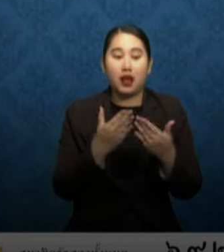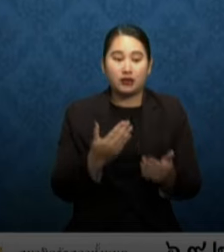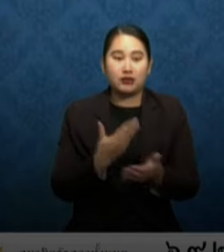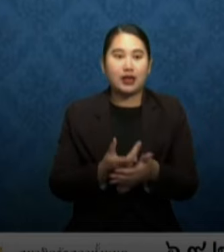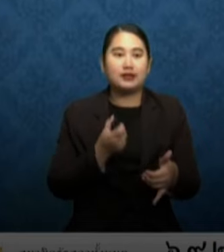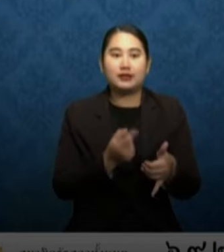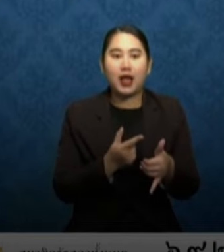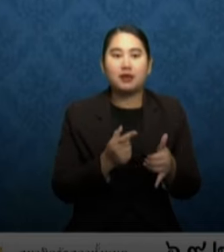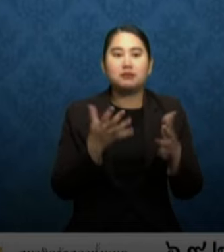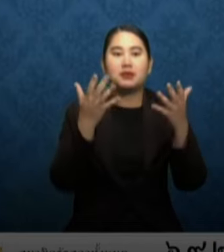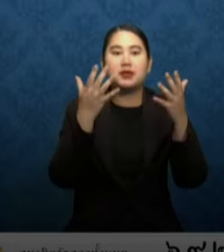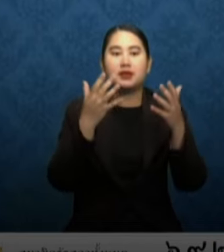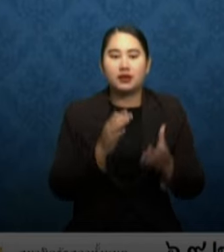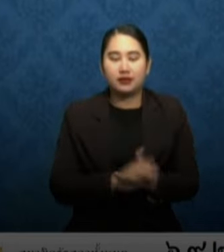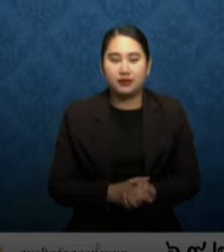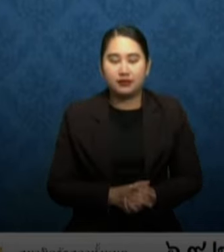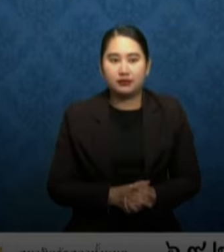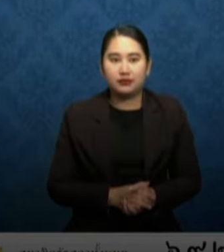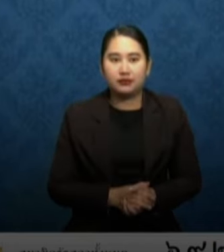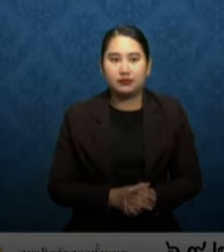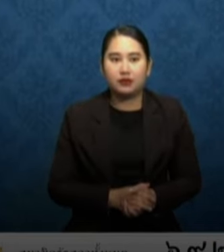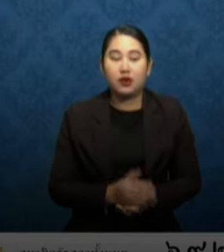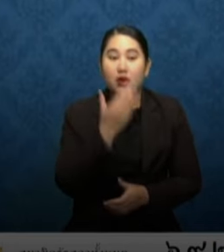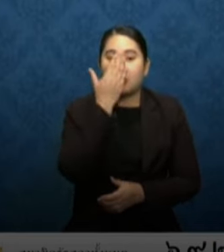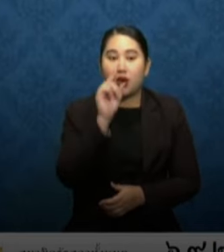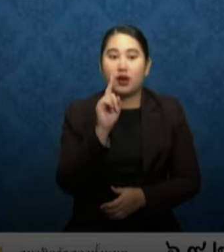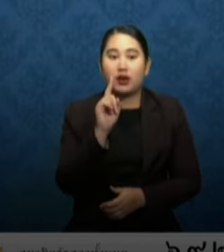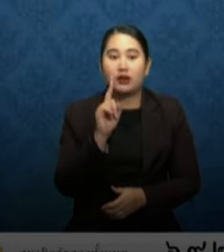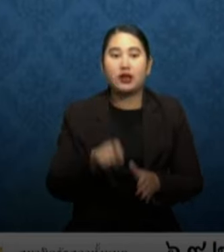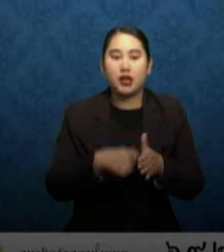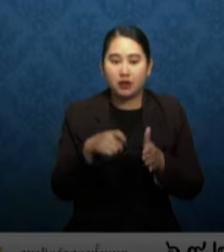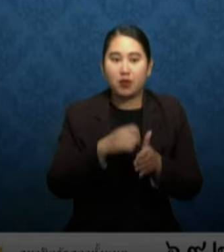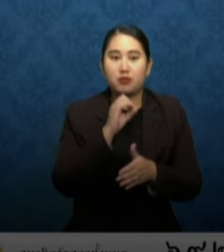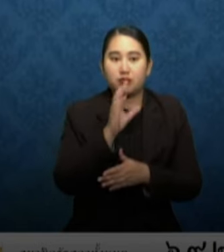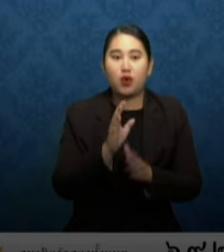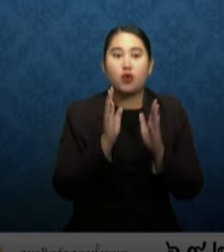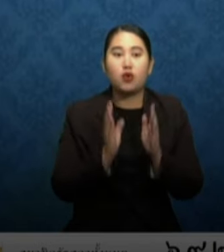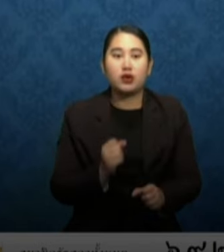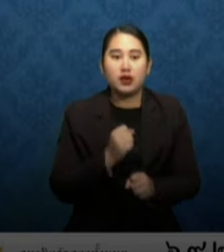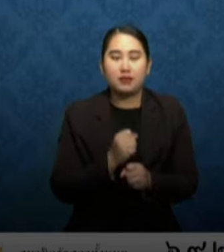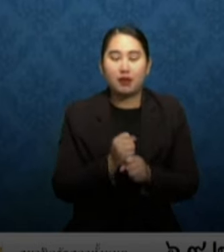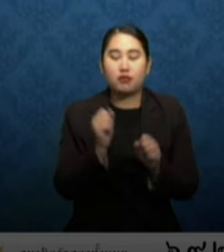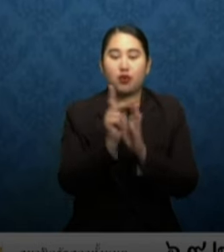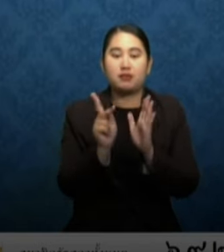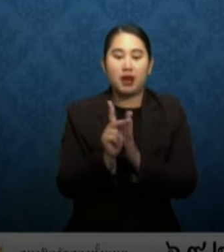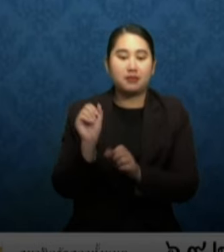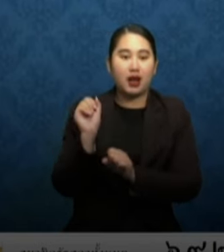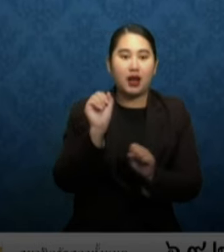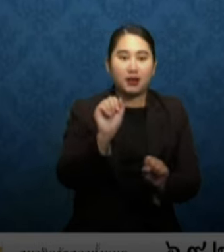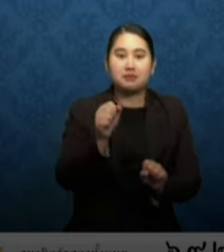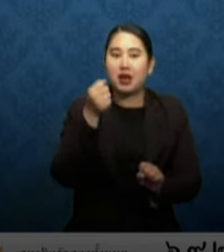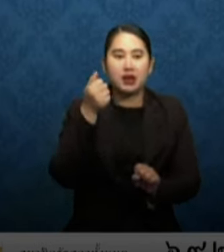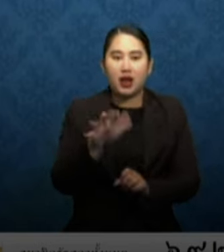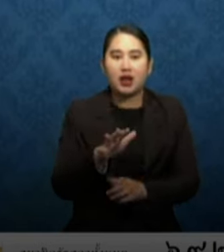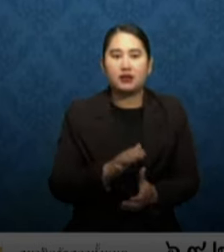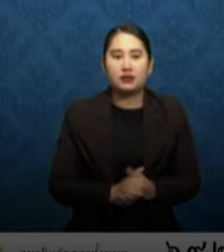เงินค่าชดเชยอีกแล้วเพราะอะไรครับเพราะเจ้าหน้าที่ไม่สามารถบังคับใช้กฎหมาย